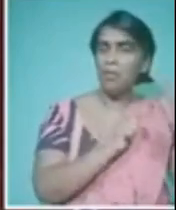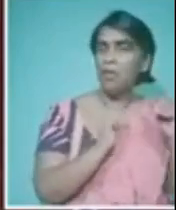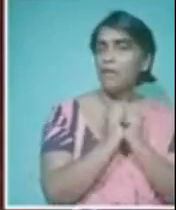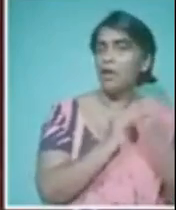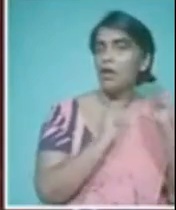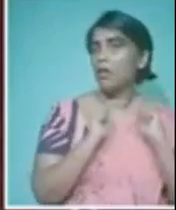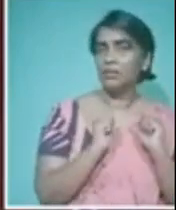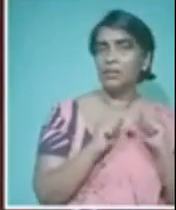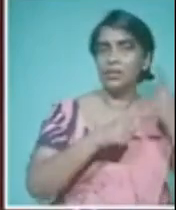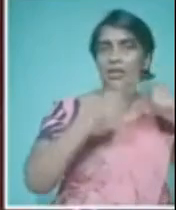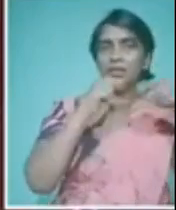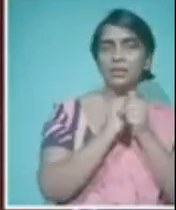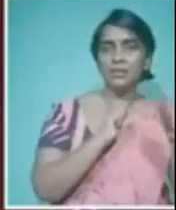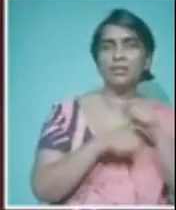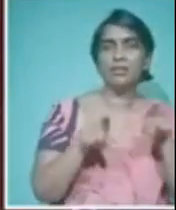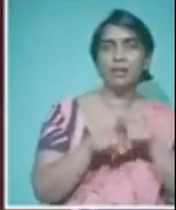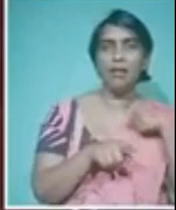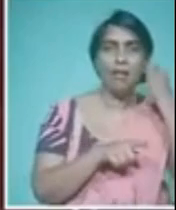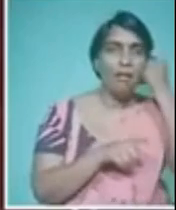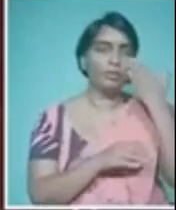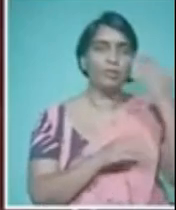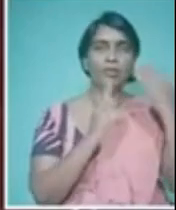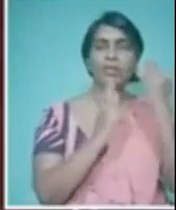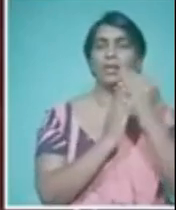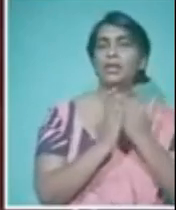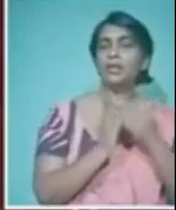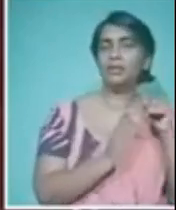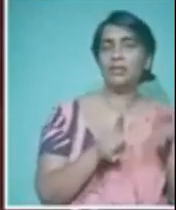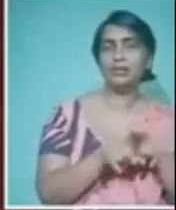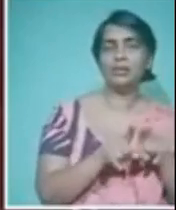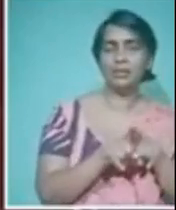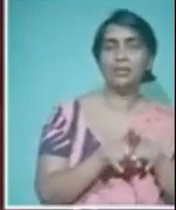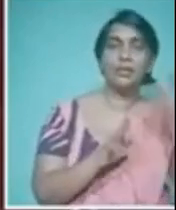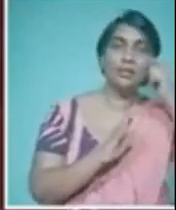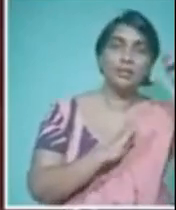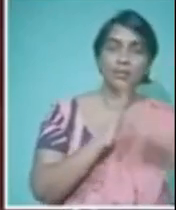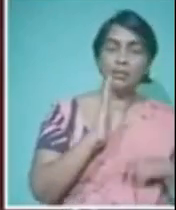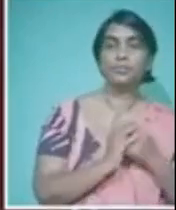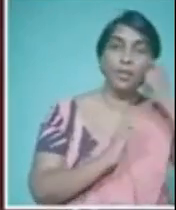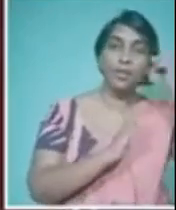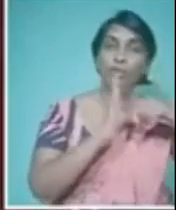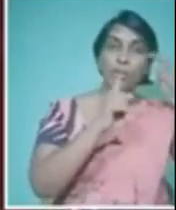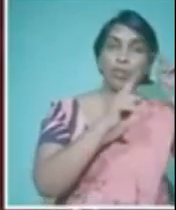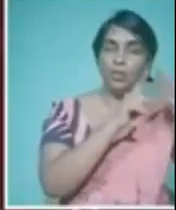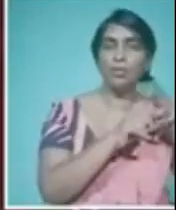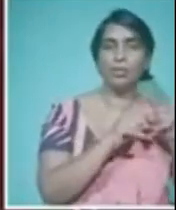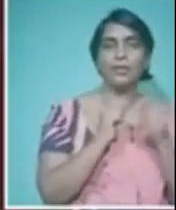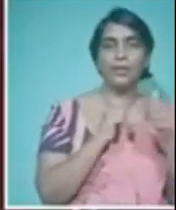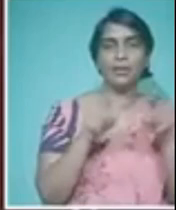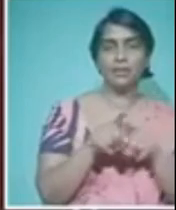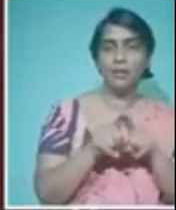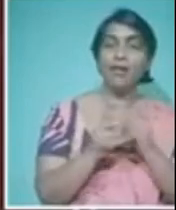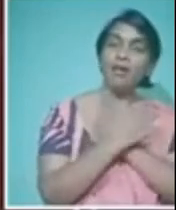වැඩ කටයුතු කරන්න ඕනේ කියලා. එතුමාට එහෙම අදහසක් තියෙන බව නම් මම දැක්කේ නැහැ. හැබැයි එතුමා මෙතන ජපානය පිළිබඳ අපිට පන්තියක් පැවැත්තුවා. පන්තියක් පවත්වලා